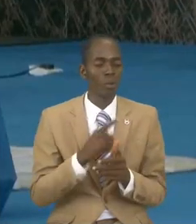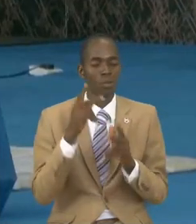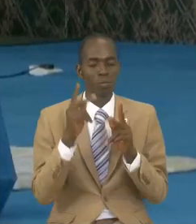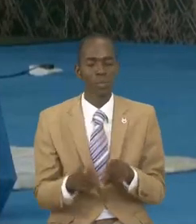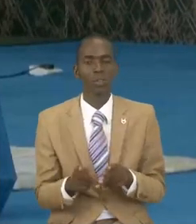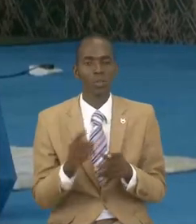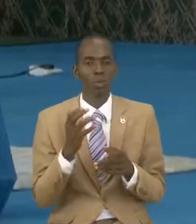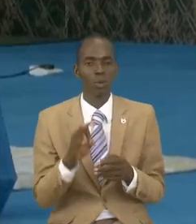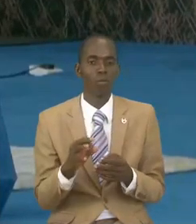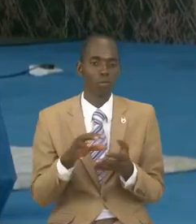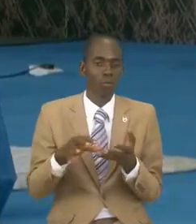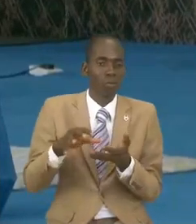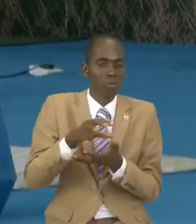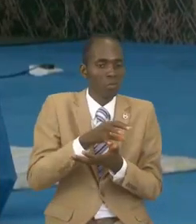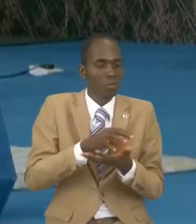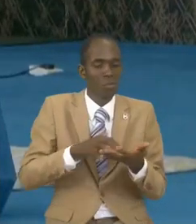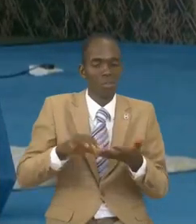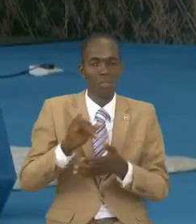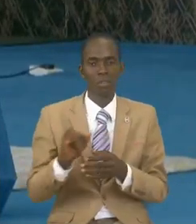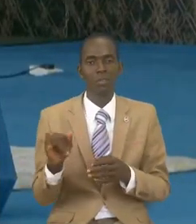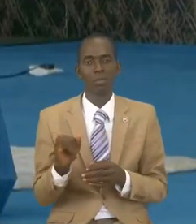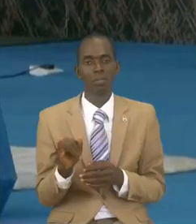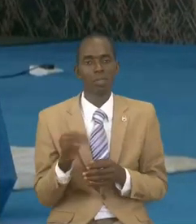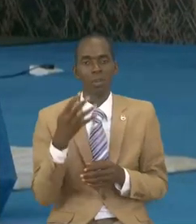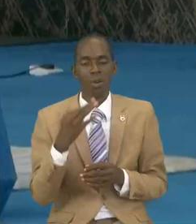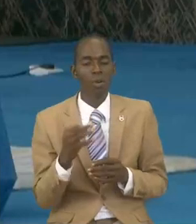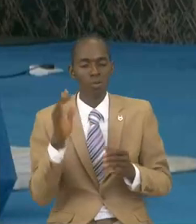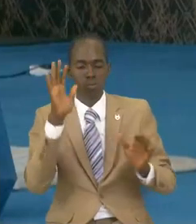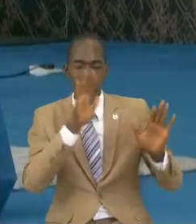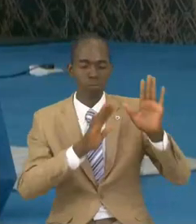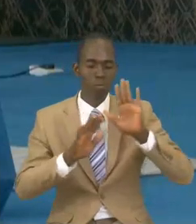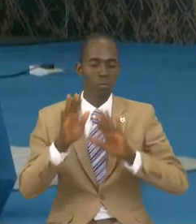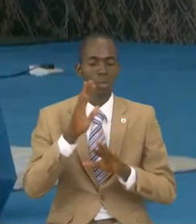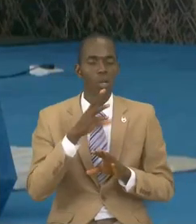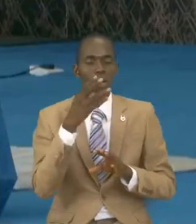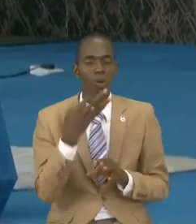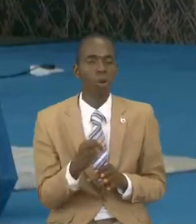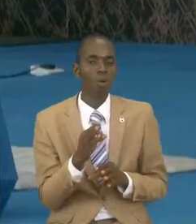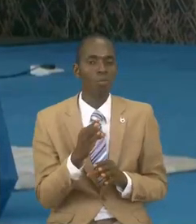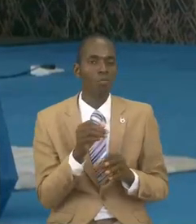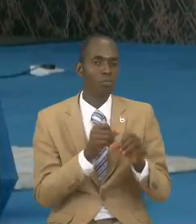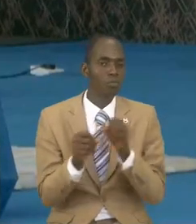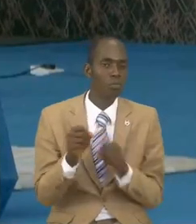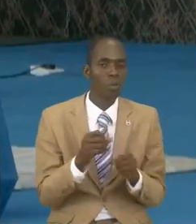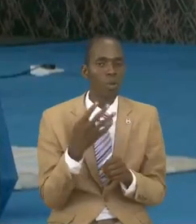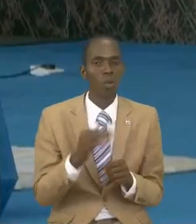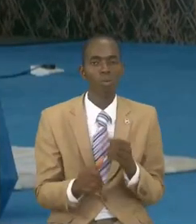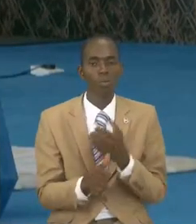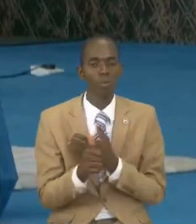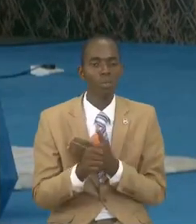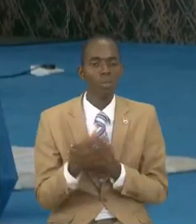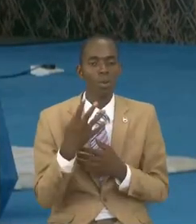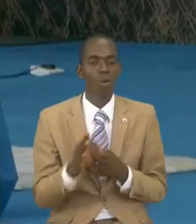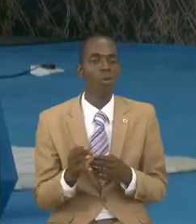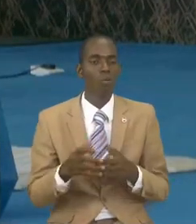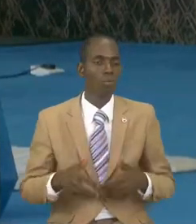la confusion, ou bien semer la zizanie, la commotion, la turbulence, la querelle, la